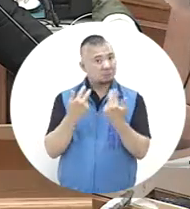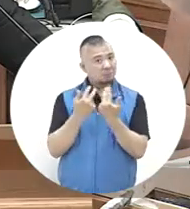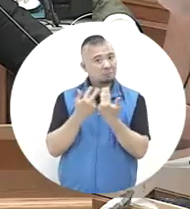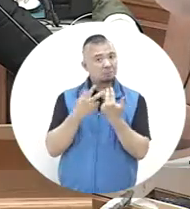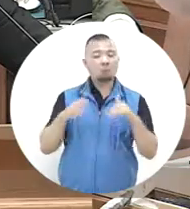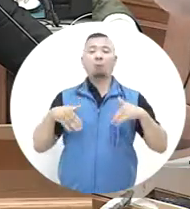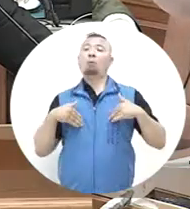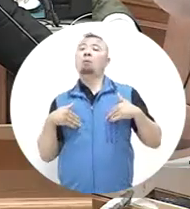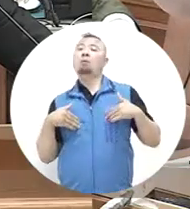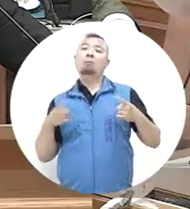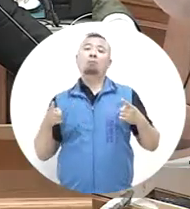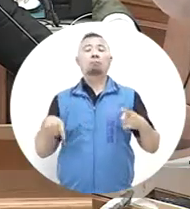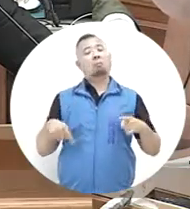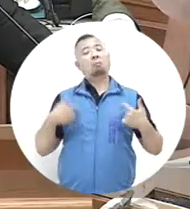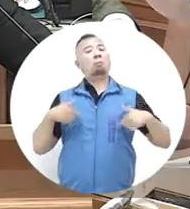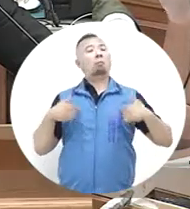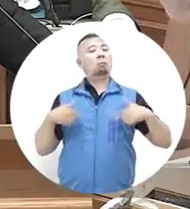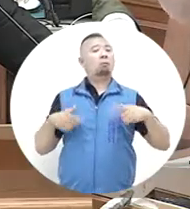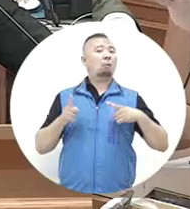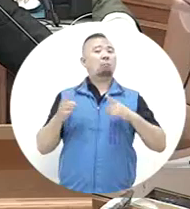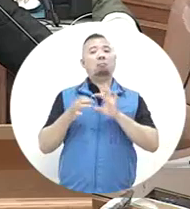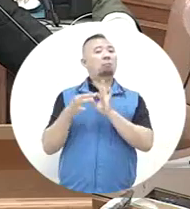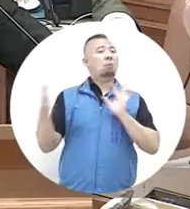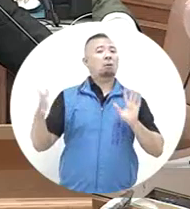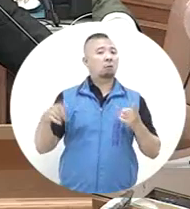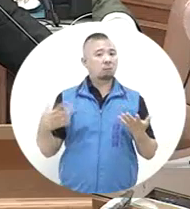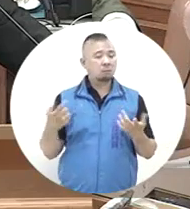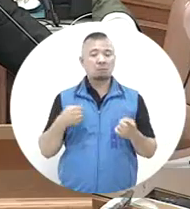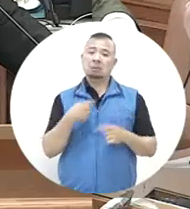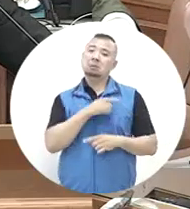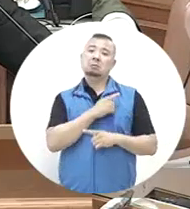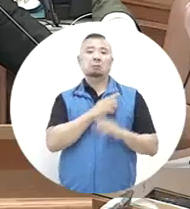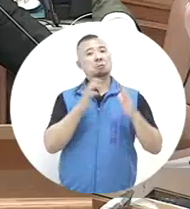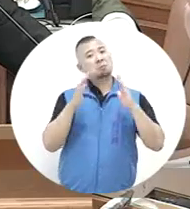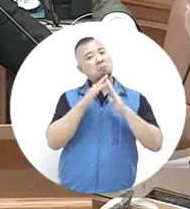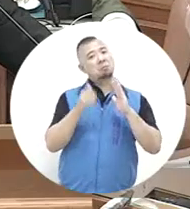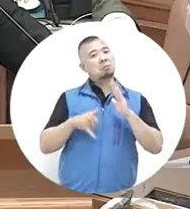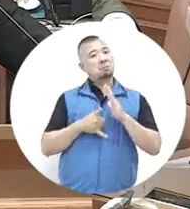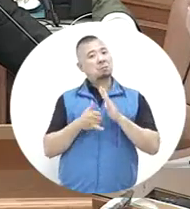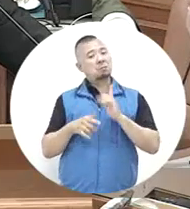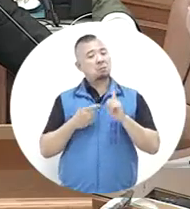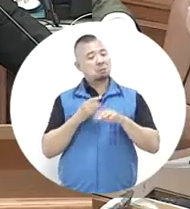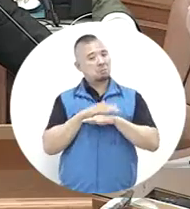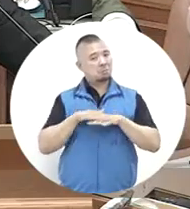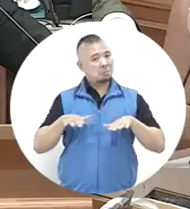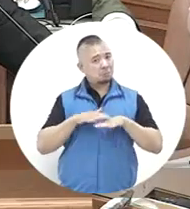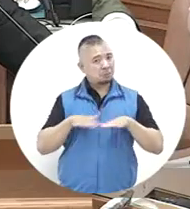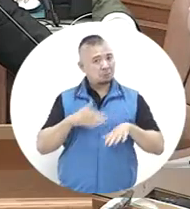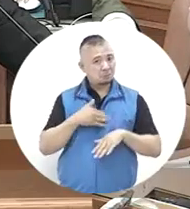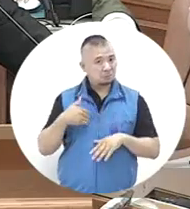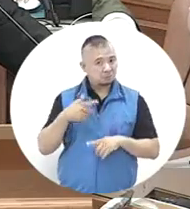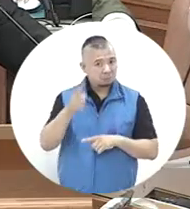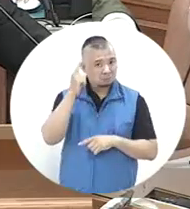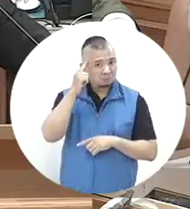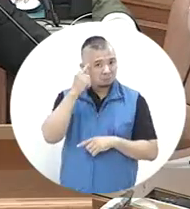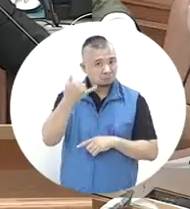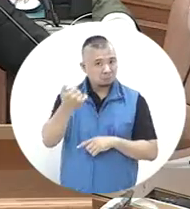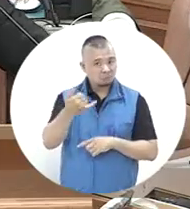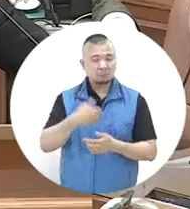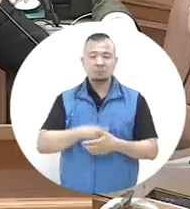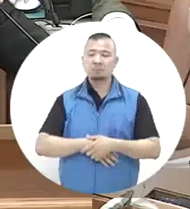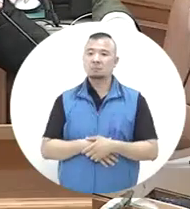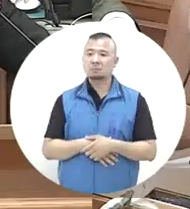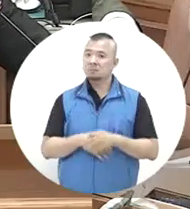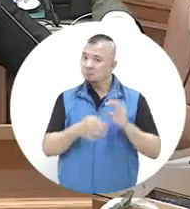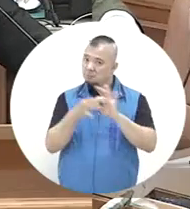者说，我们家里可以很安稳吗？你这个部分你觉得呢？是不是都有